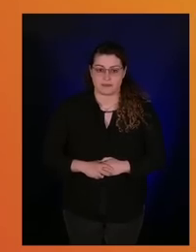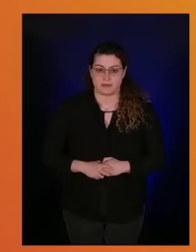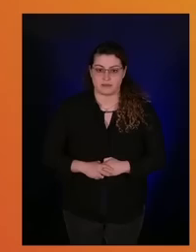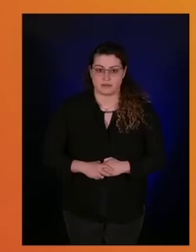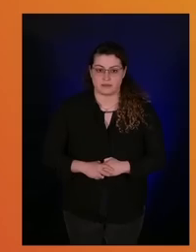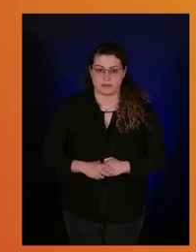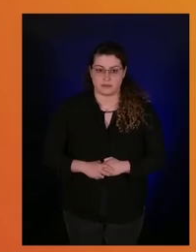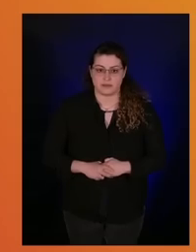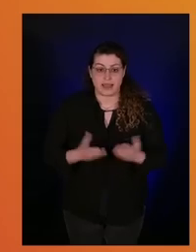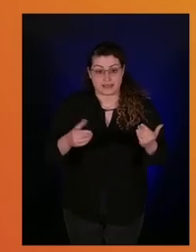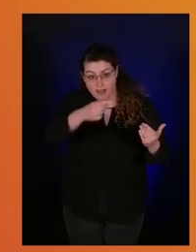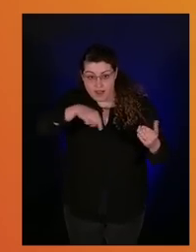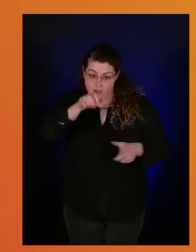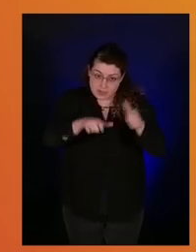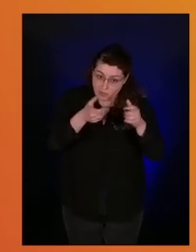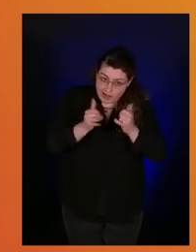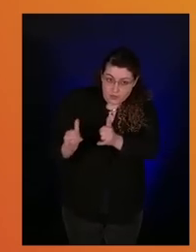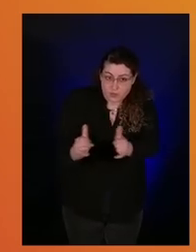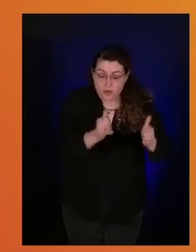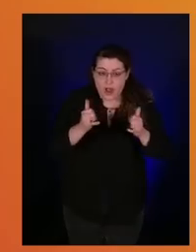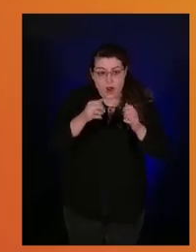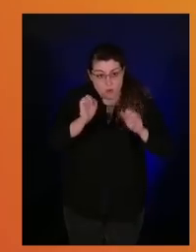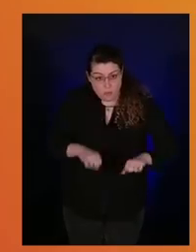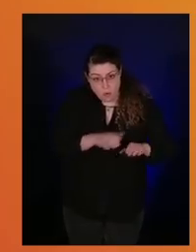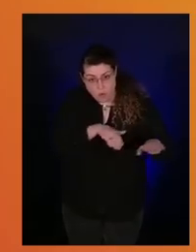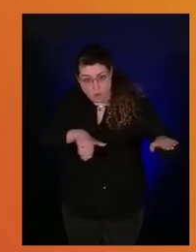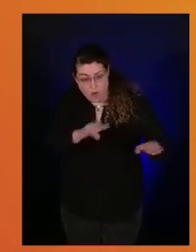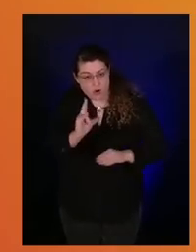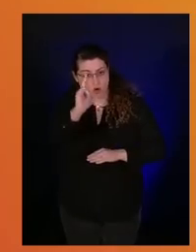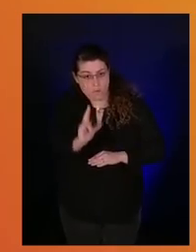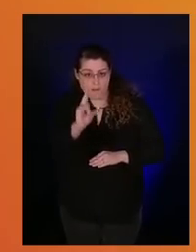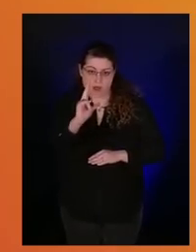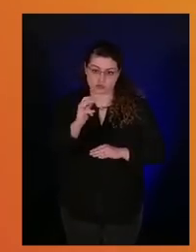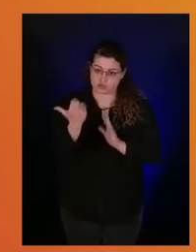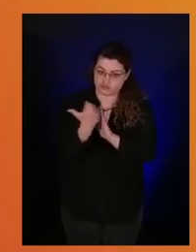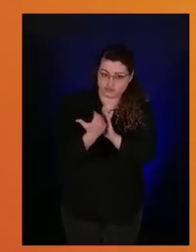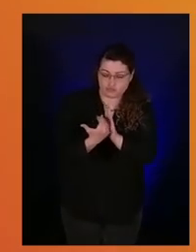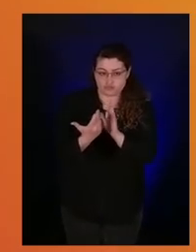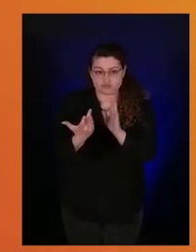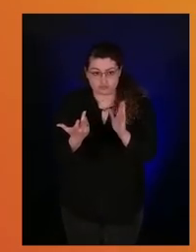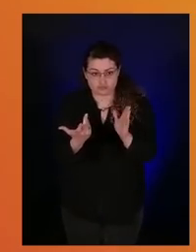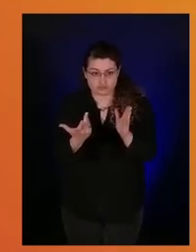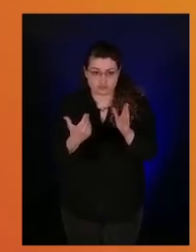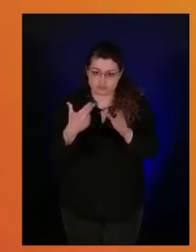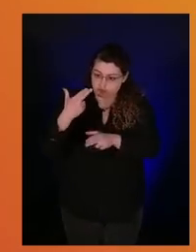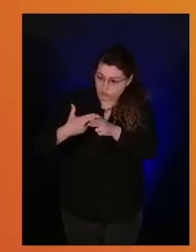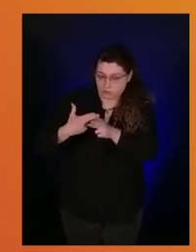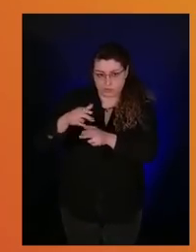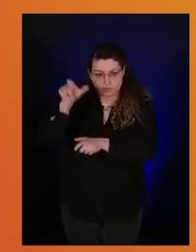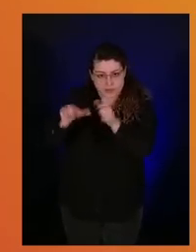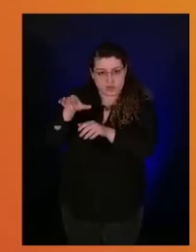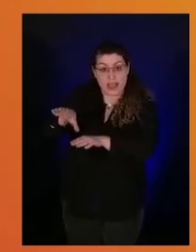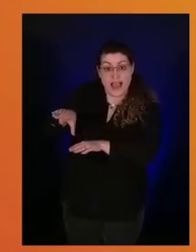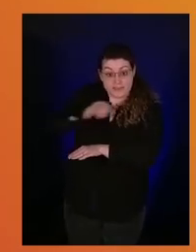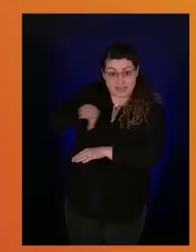En attendant que tout le monde s'installe, on va pouvoir peut-être procéder à l'énumération des invités qui participent aux travaux